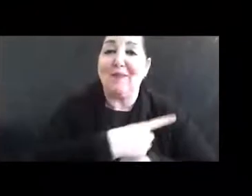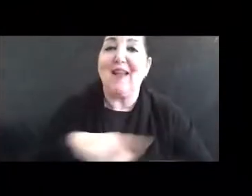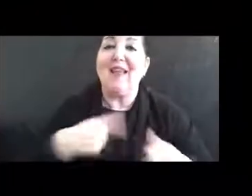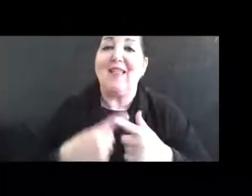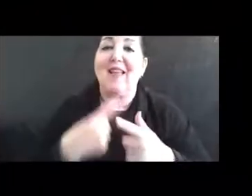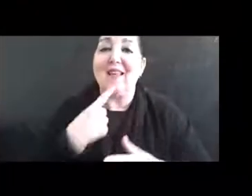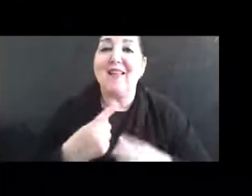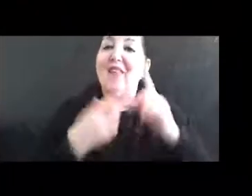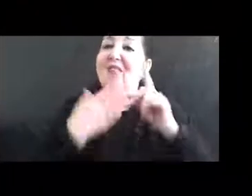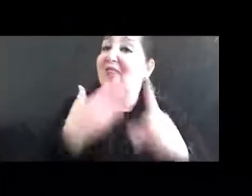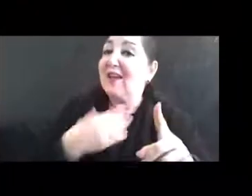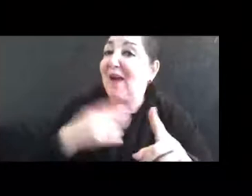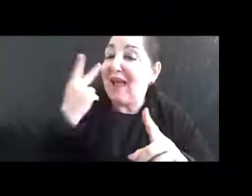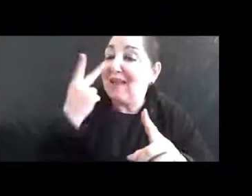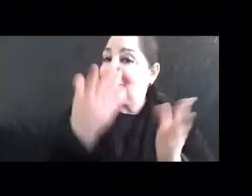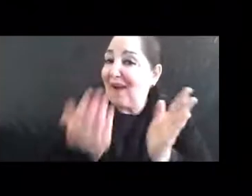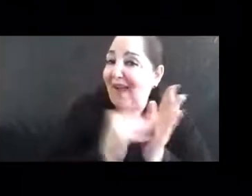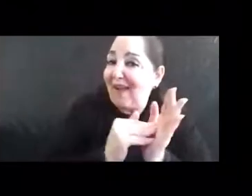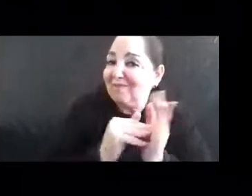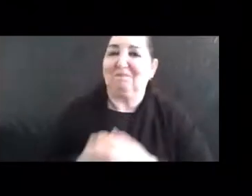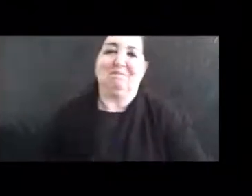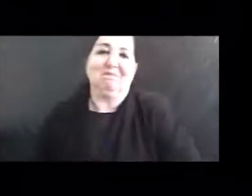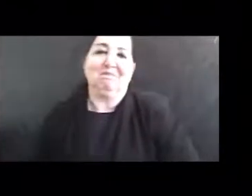begitu. Terima kasih. Sampai jumpa lagi.